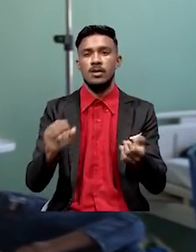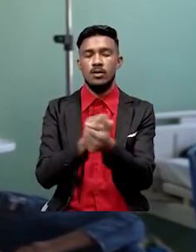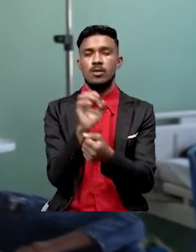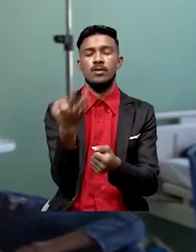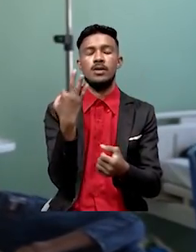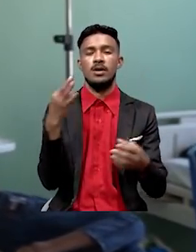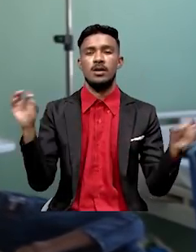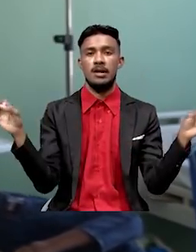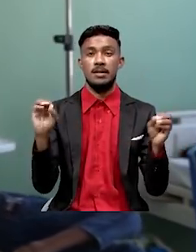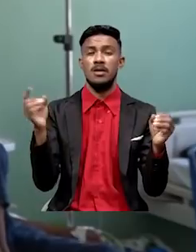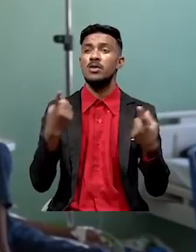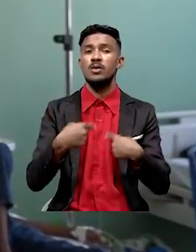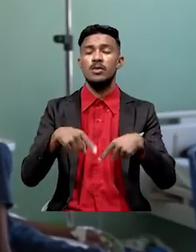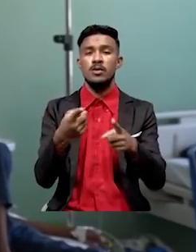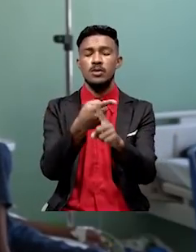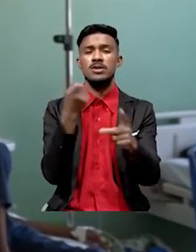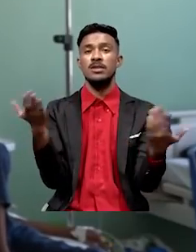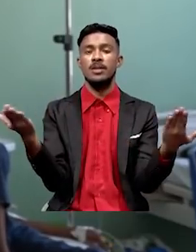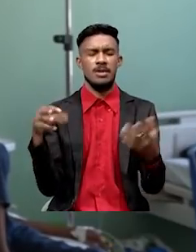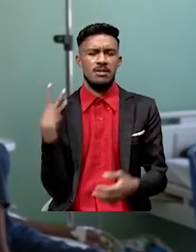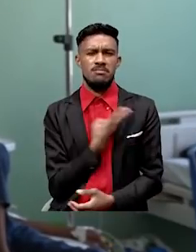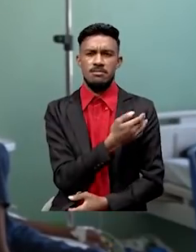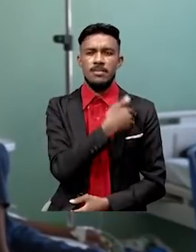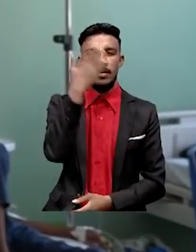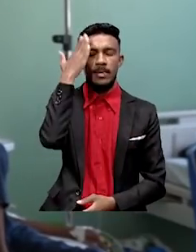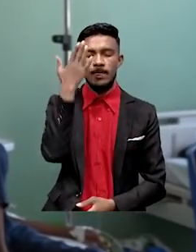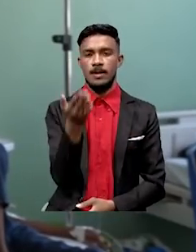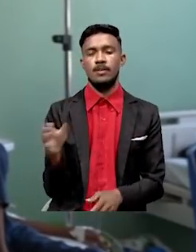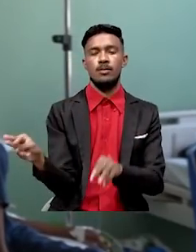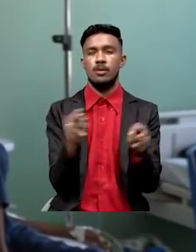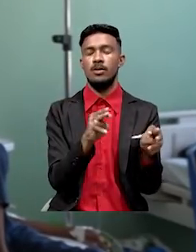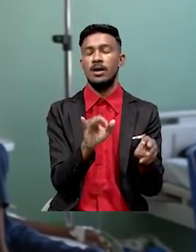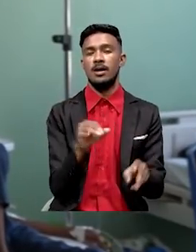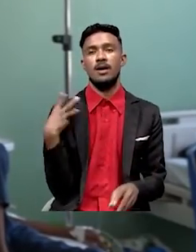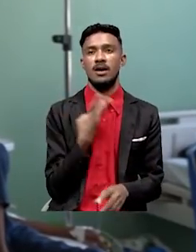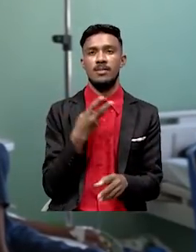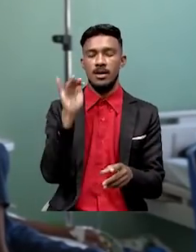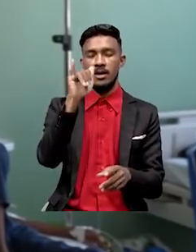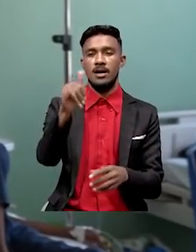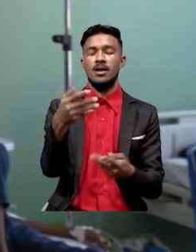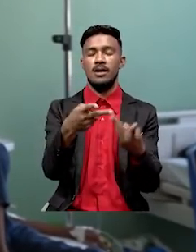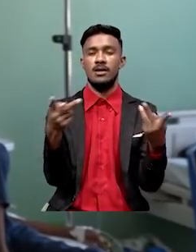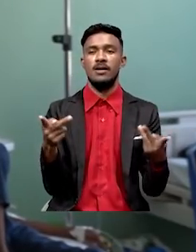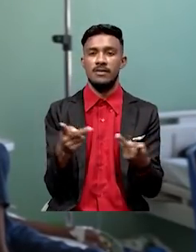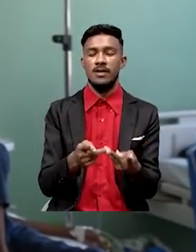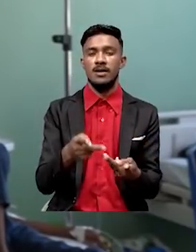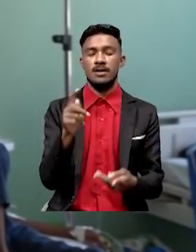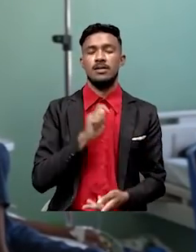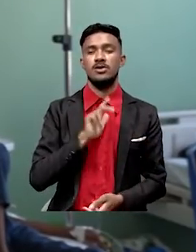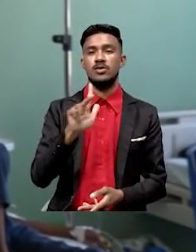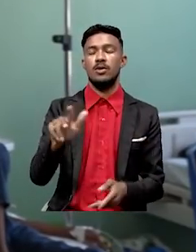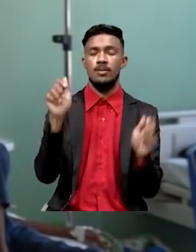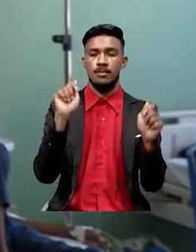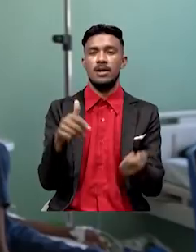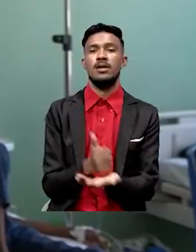sine bekar latene, ha? Se imura umuda ami ba hele hena ba dignu galai, bele sal bala bar ni mures galai, ne ba